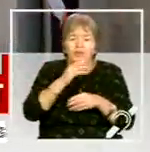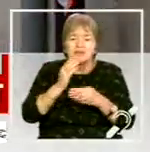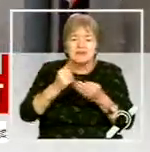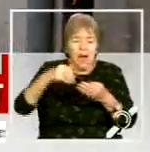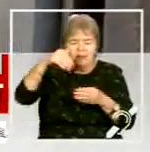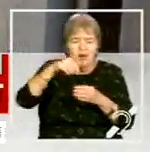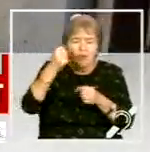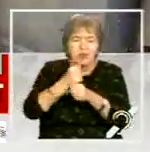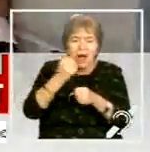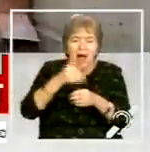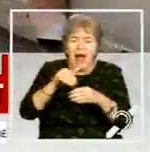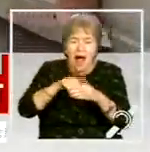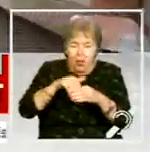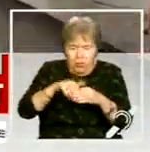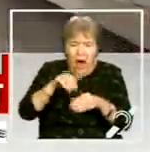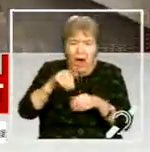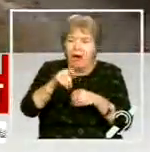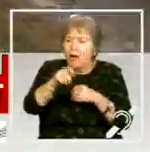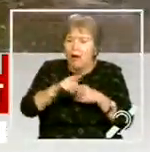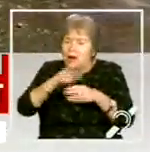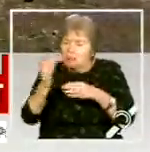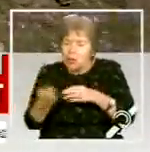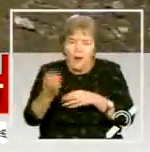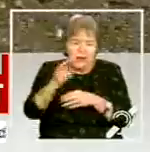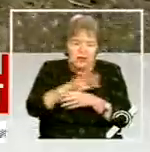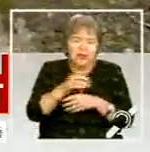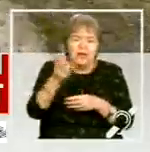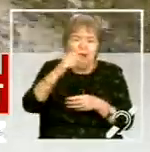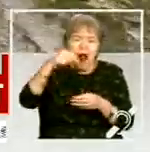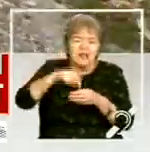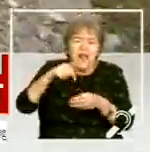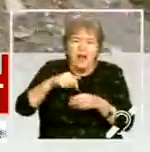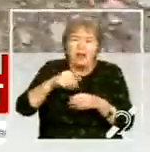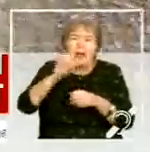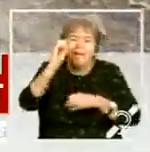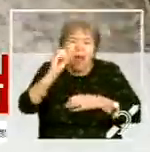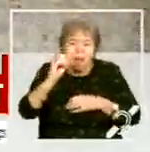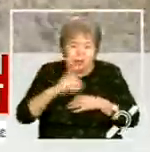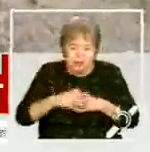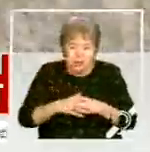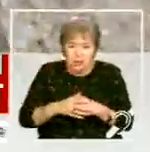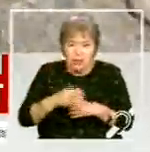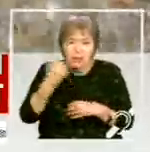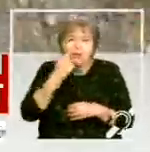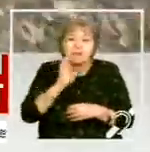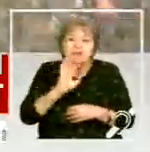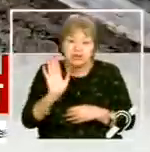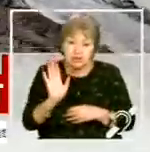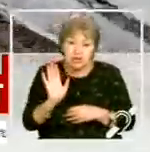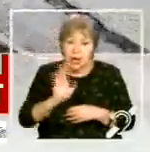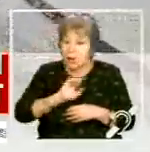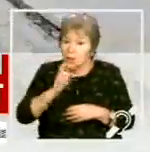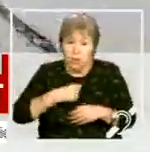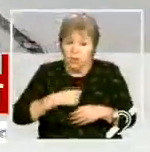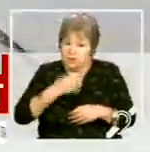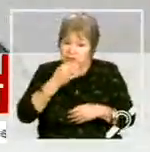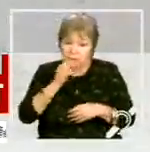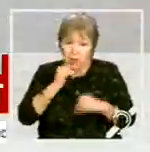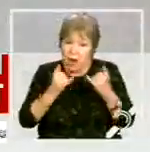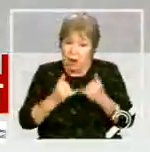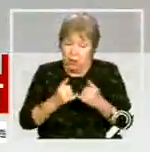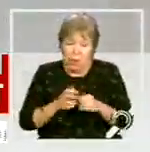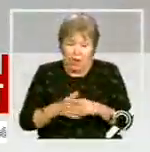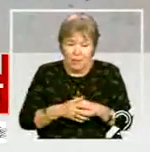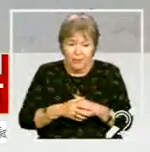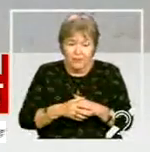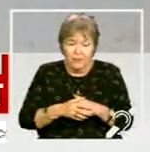nu se face o expertiză clară și până nu știm un motiv concret, nu ne putem pronunța. Mi s-a comunicat de la prefectură